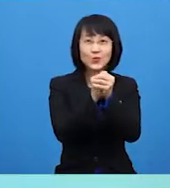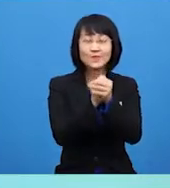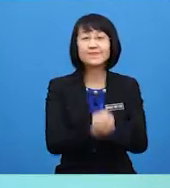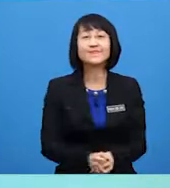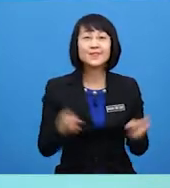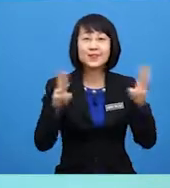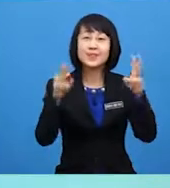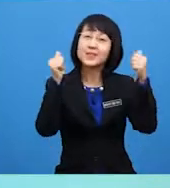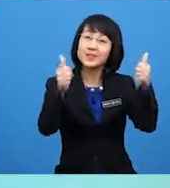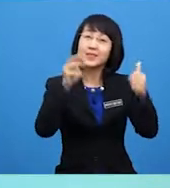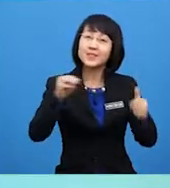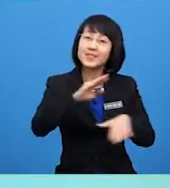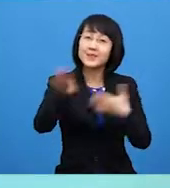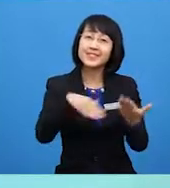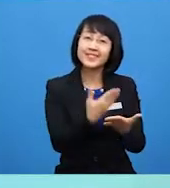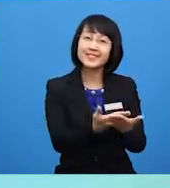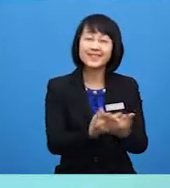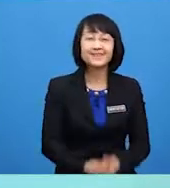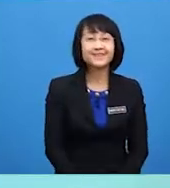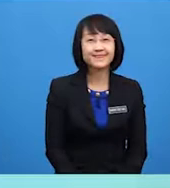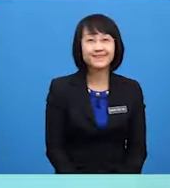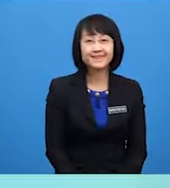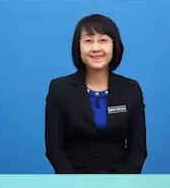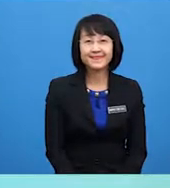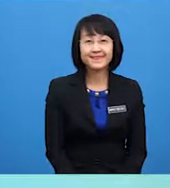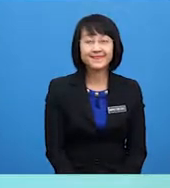Wah, bagus murid-murid semua.